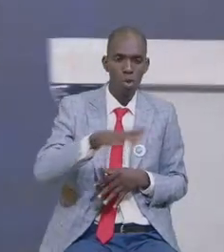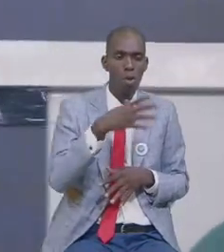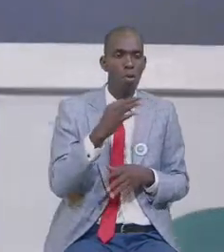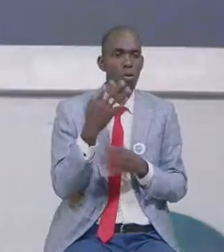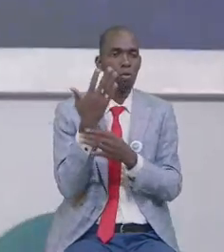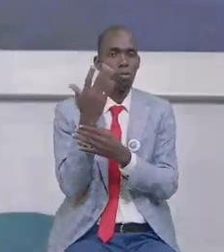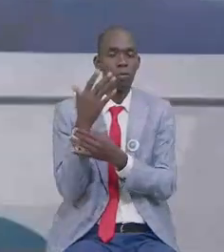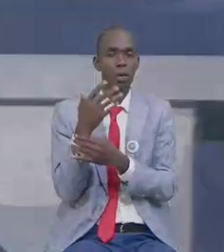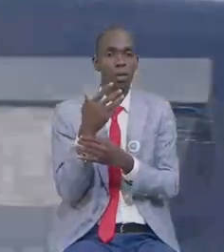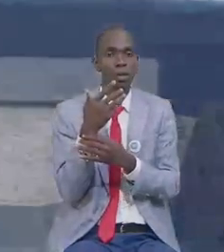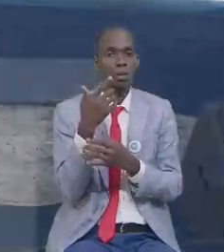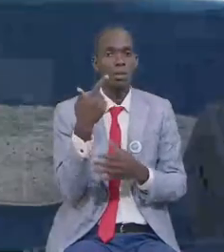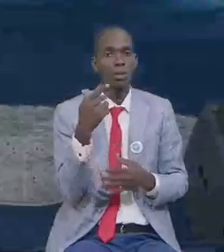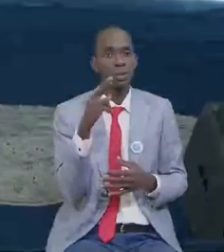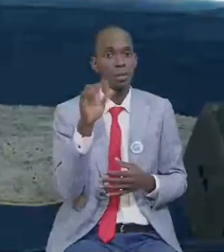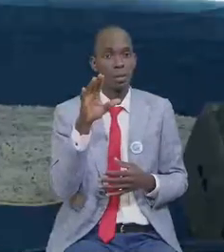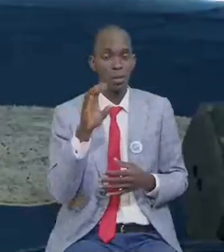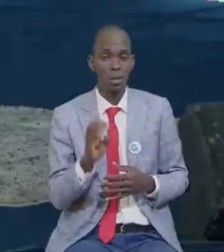Ils traversent,